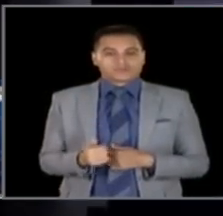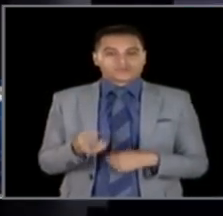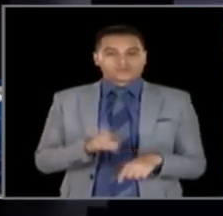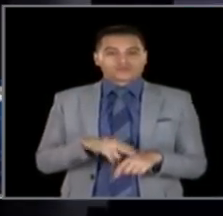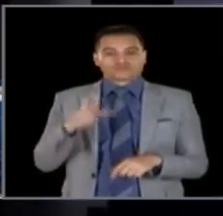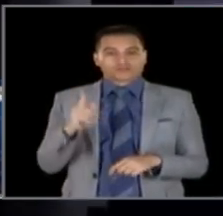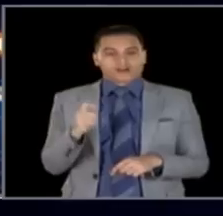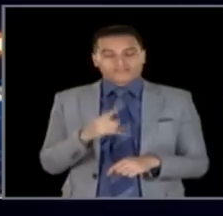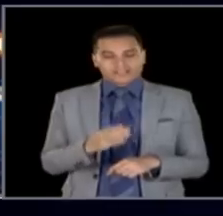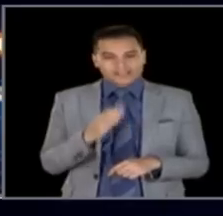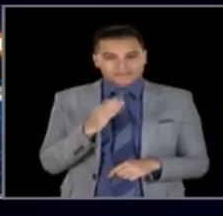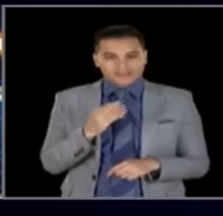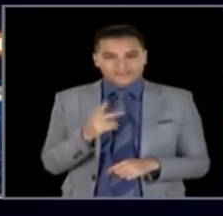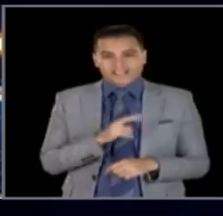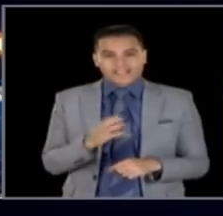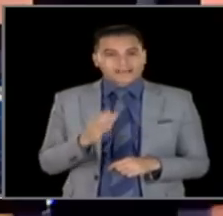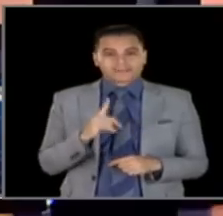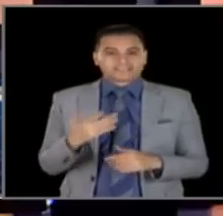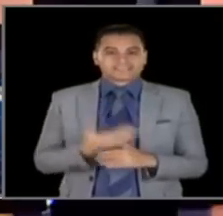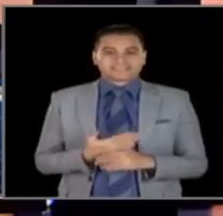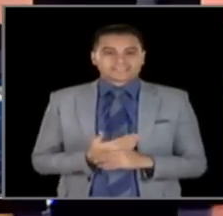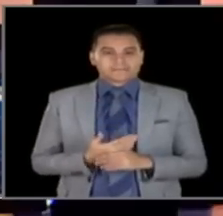وشرف كان عندك إجابة، ما جاوبتوش ليه؟